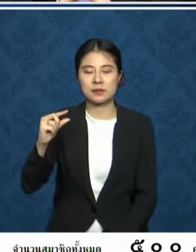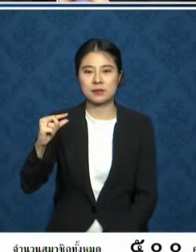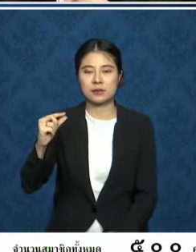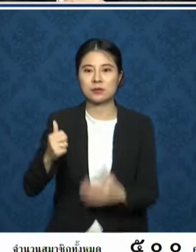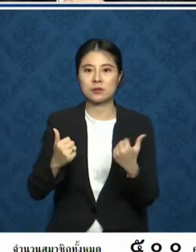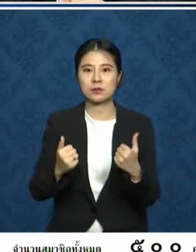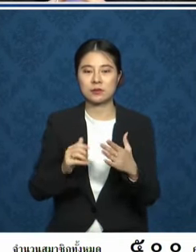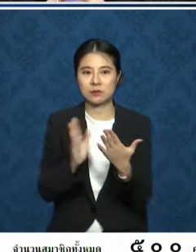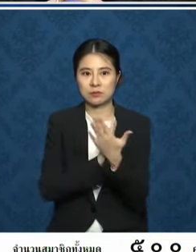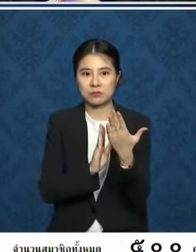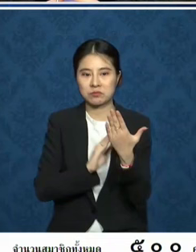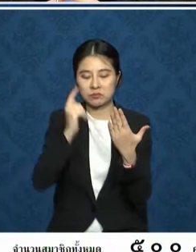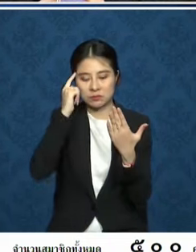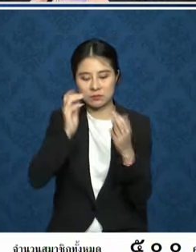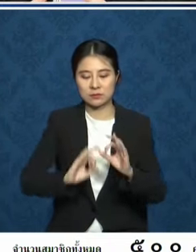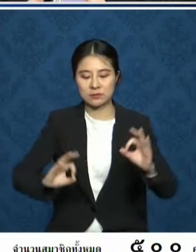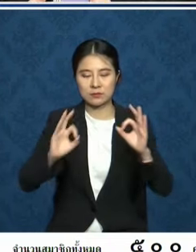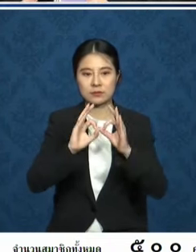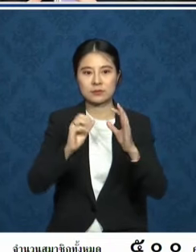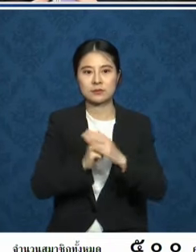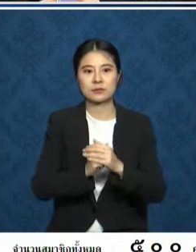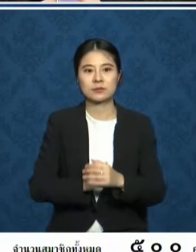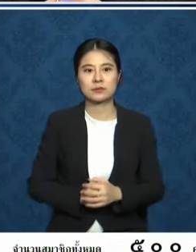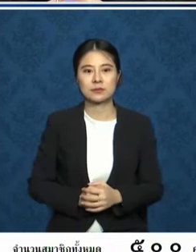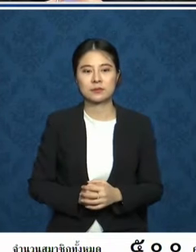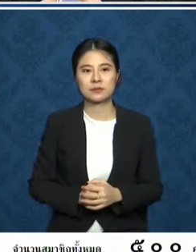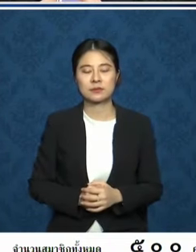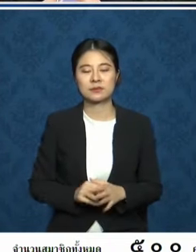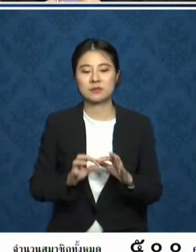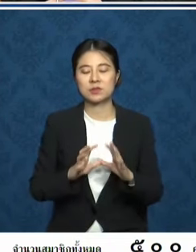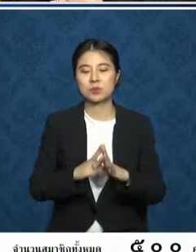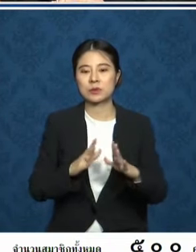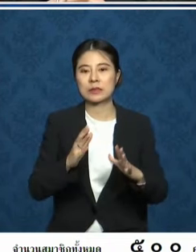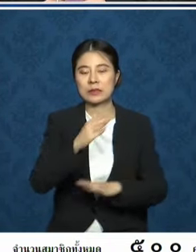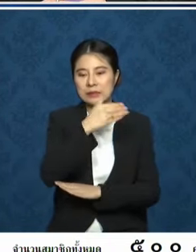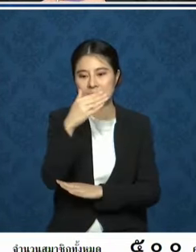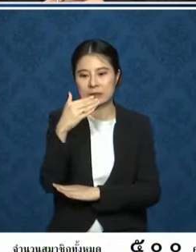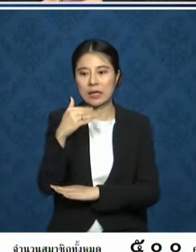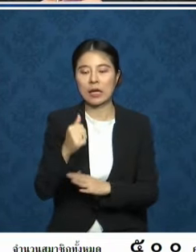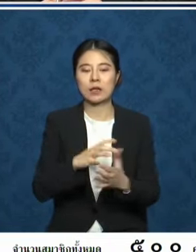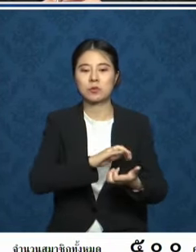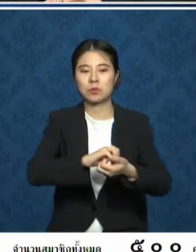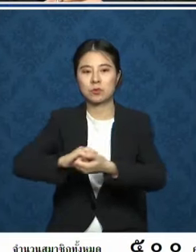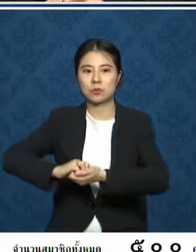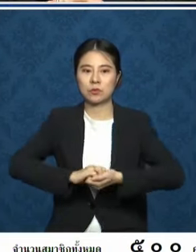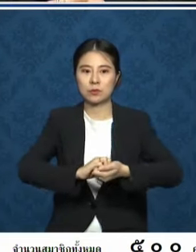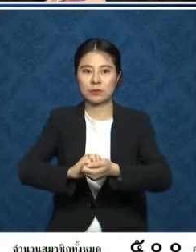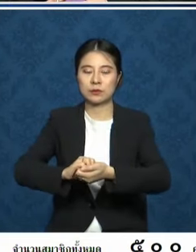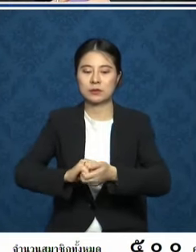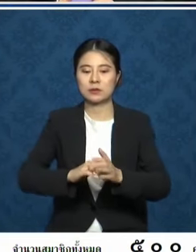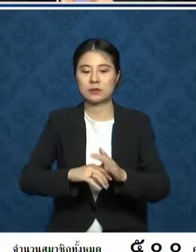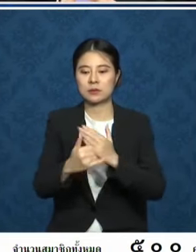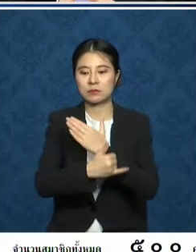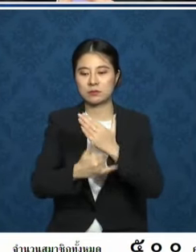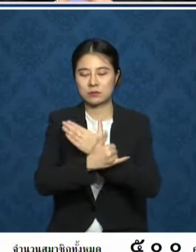เราก็เริ่มให้คามสำคัญมากขึ้นกับ SDG Goals คอของส้างประเทชาติเรื่องของการพัฒนาเศรษฐกจ